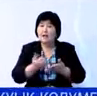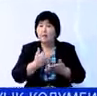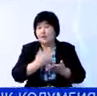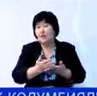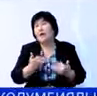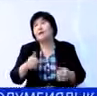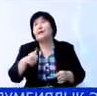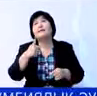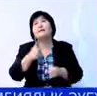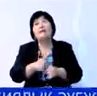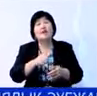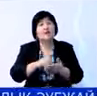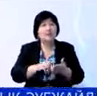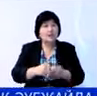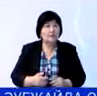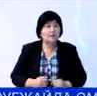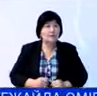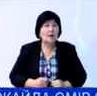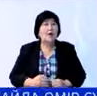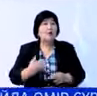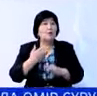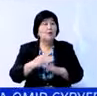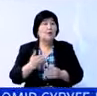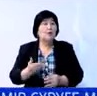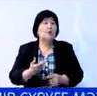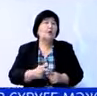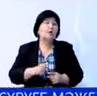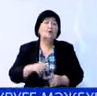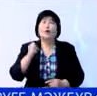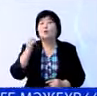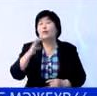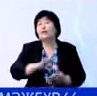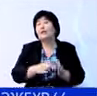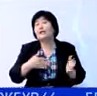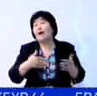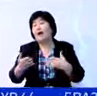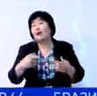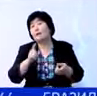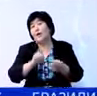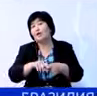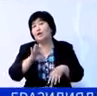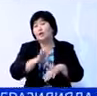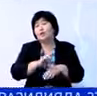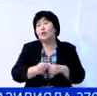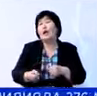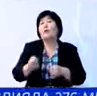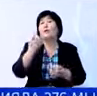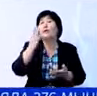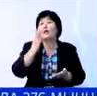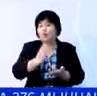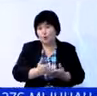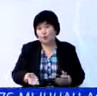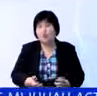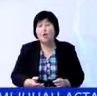енді негізгі бөлігі осы 14 жағдай қарым-қатынас арқылы жұқтырғандардан болып